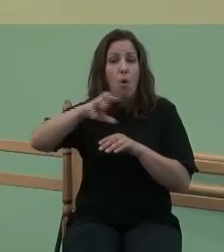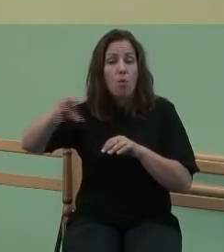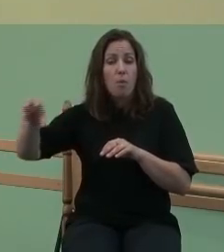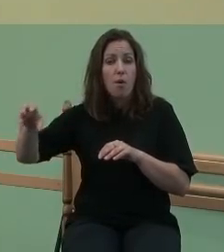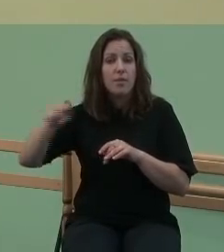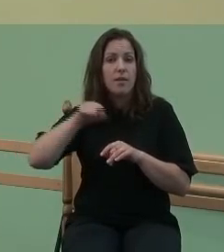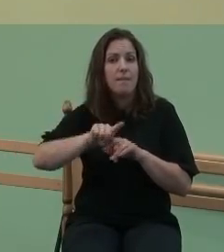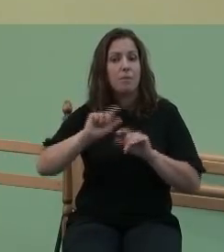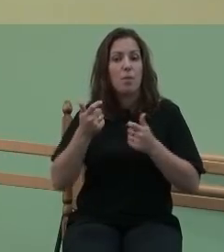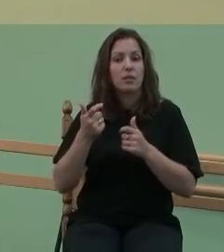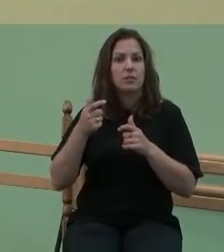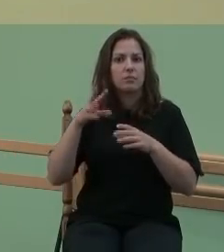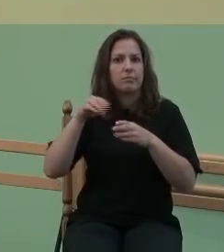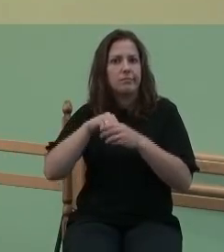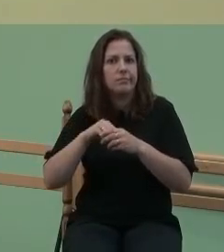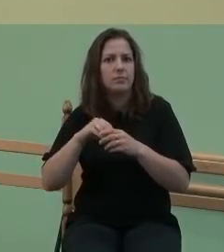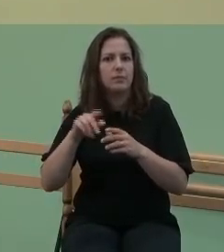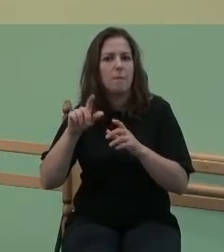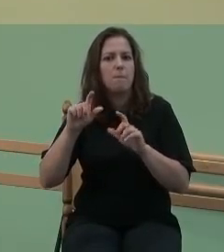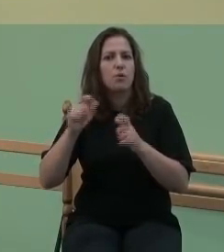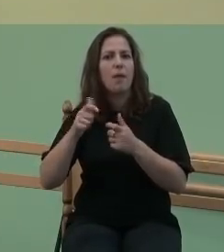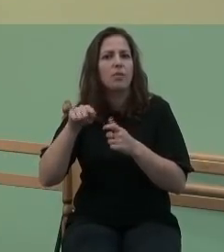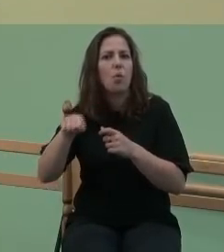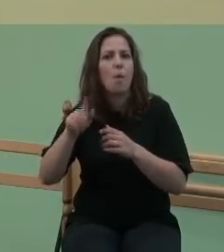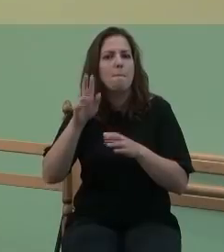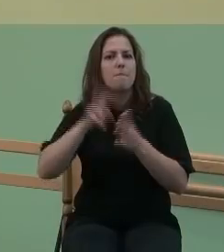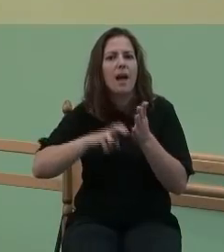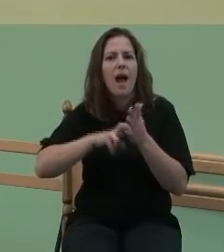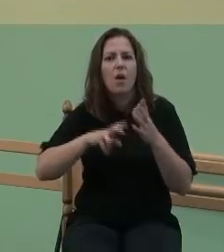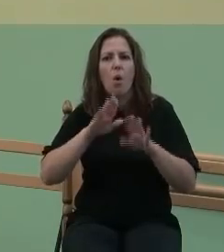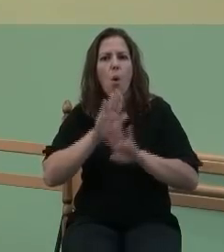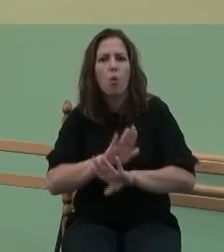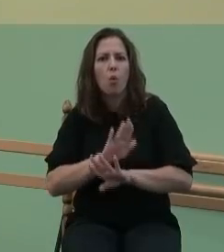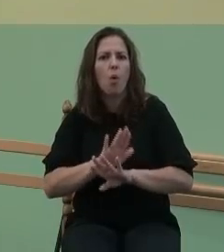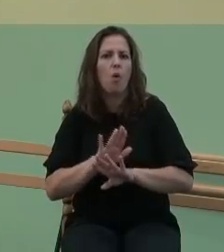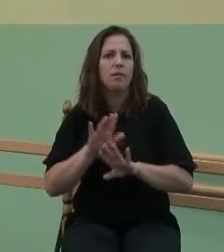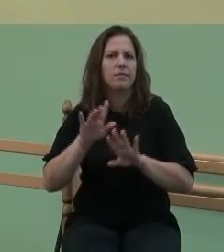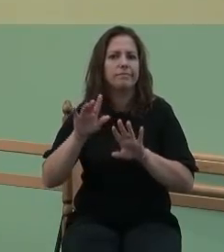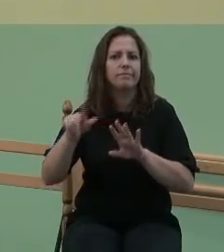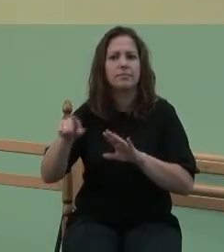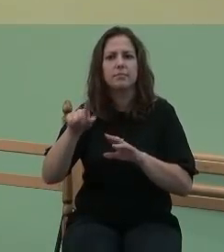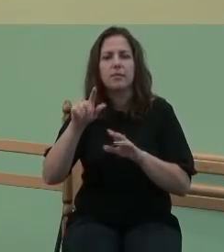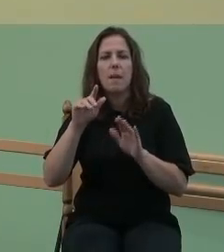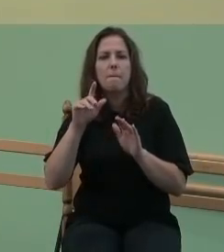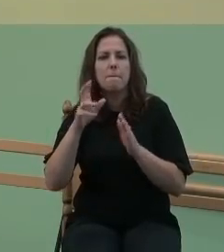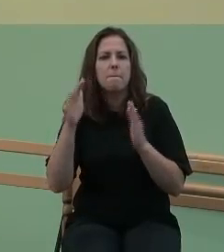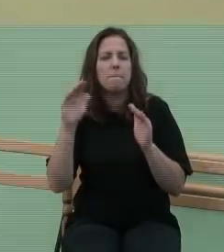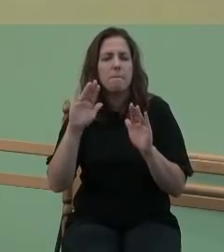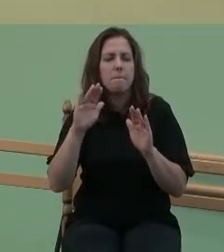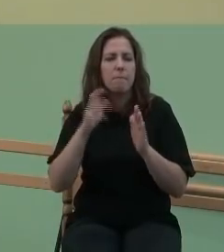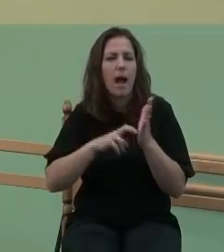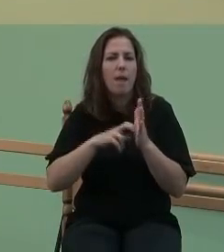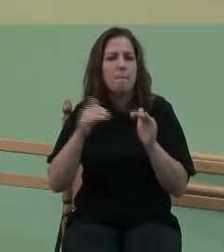które w wypadku kolizji, które w wypadku braku ochrony przez prawo, które w wypadku wątpliwości